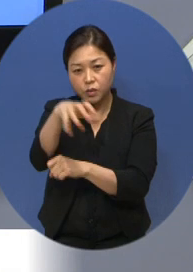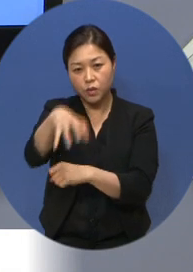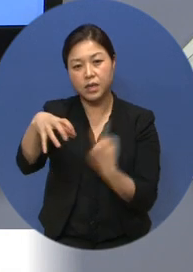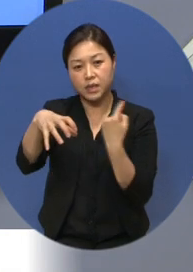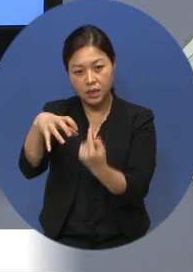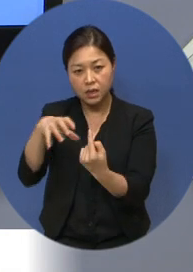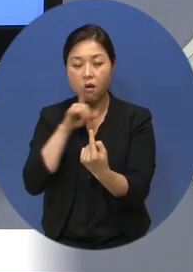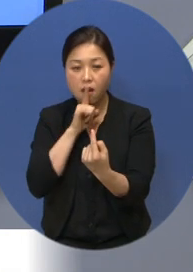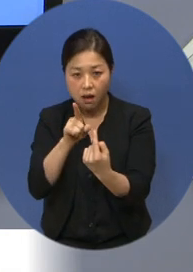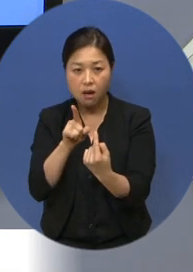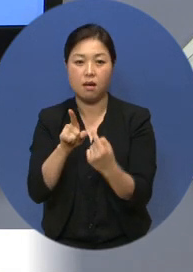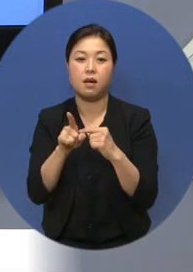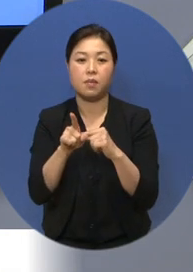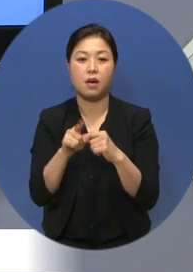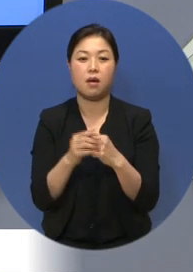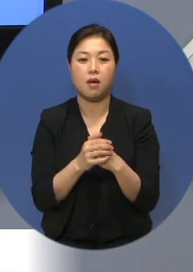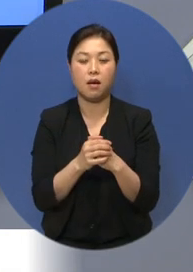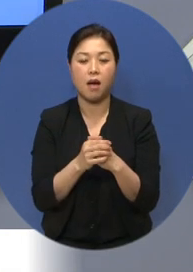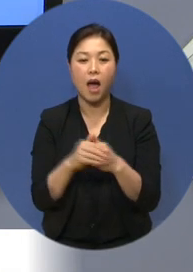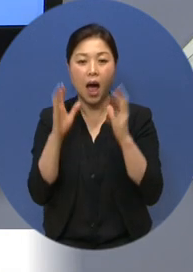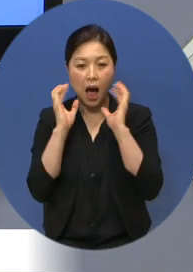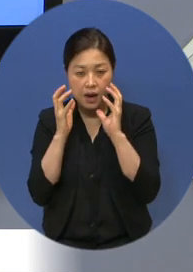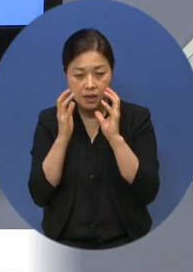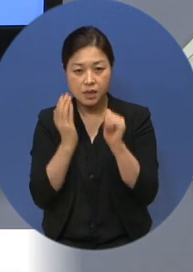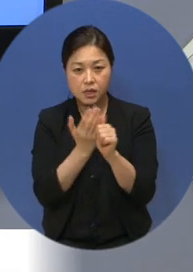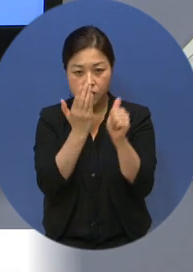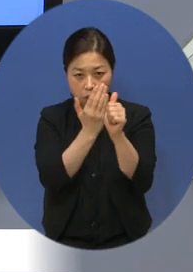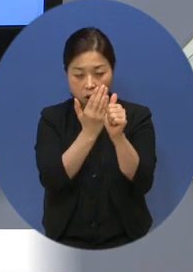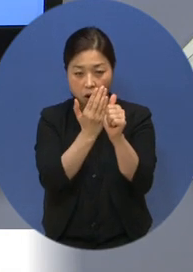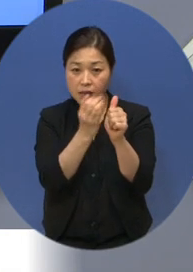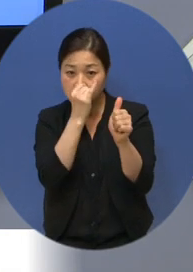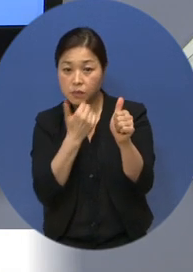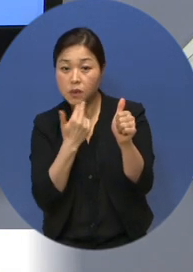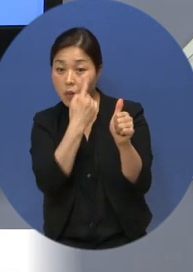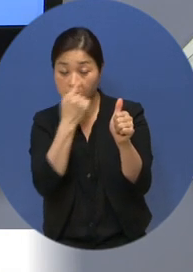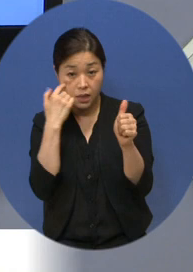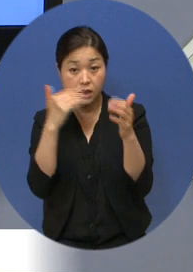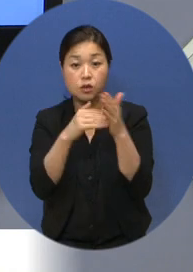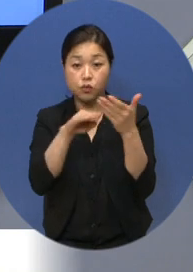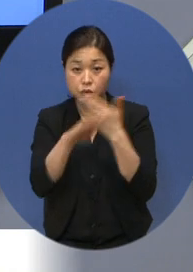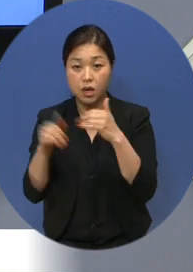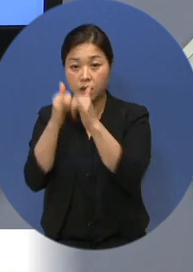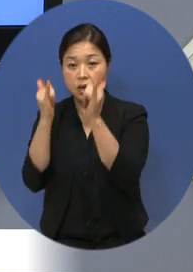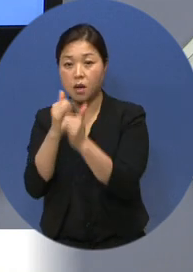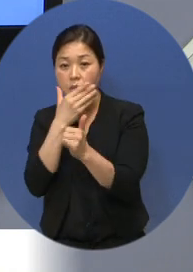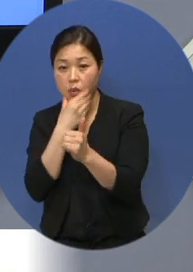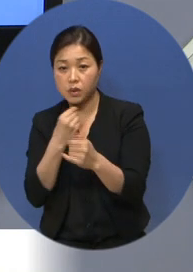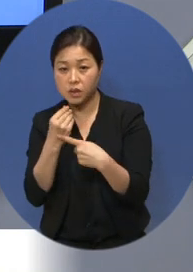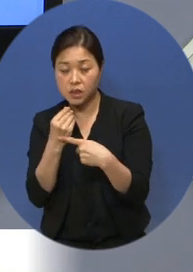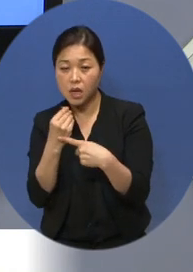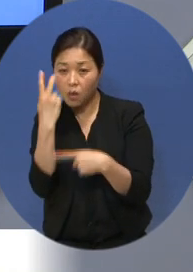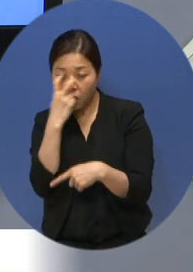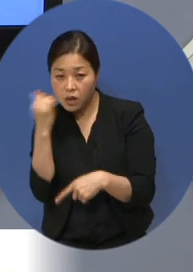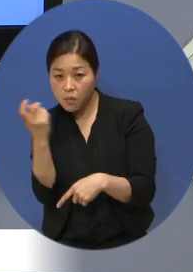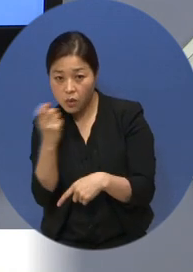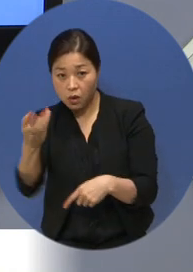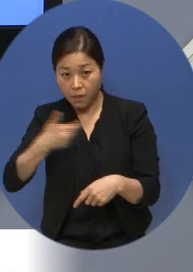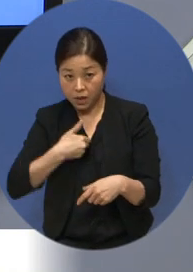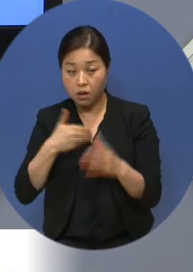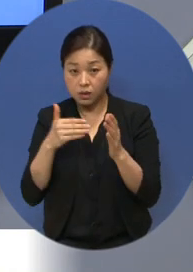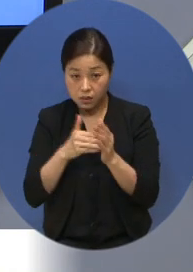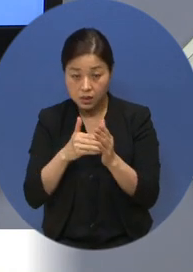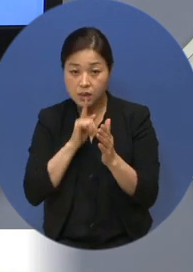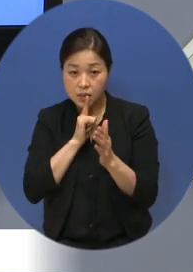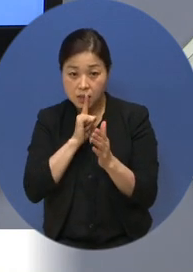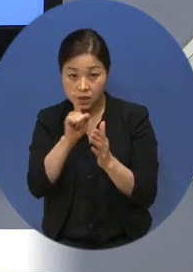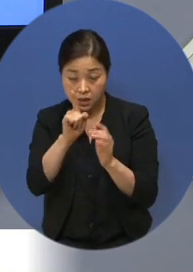지자체는 실제 아동 양육 여부를 확인해 사회복지 전산 관리 번호를 부여해 신청 일이 속하는 달부터